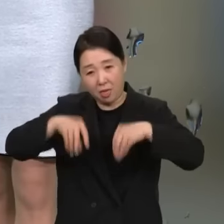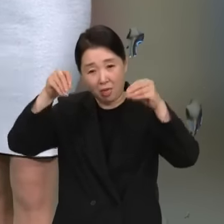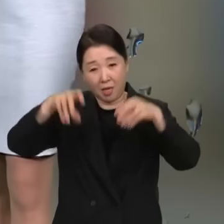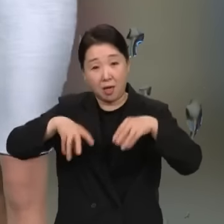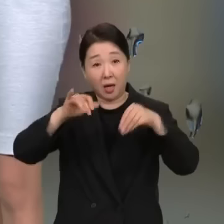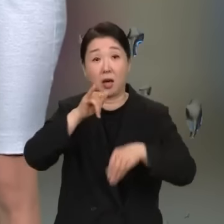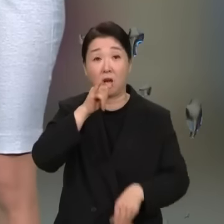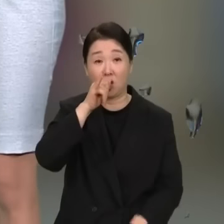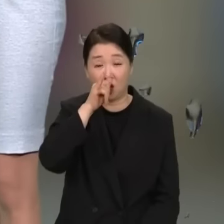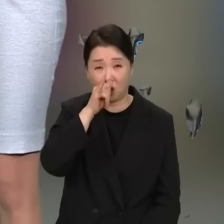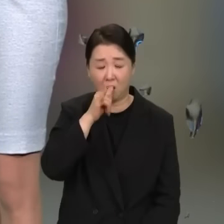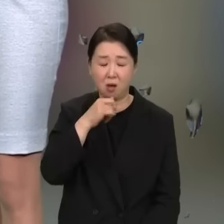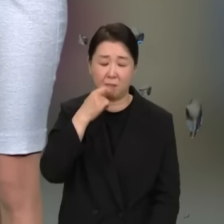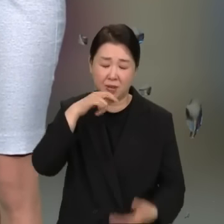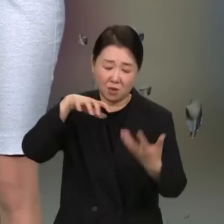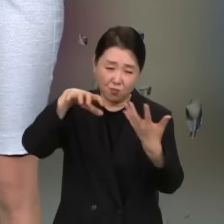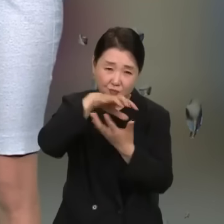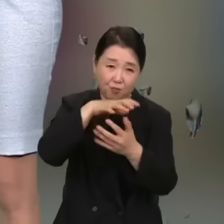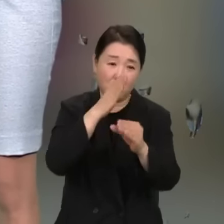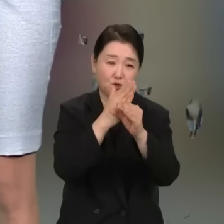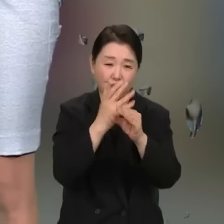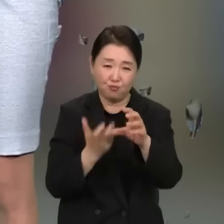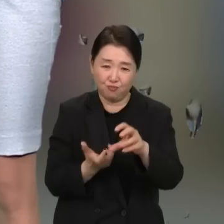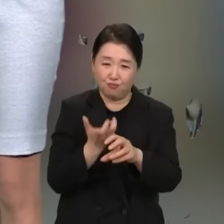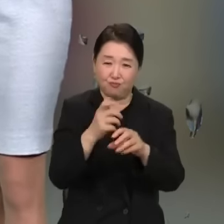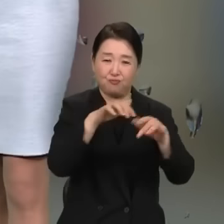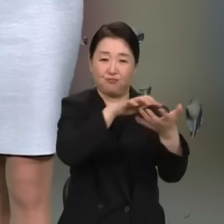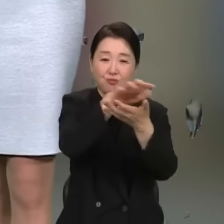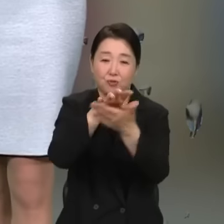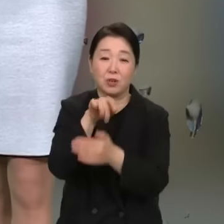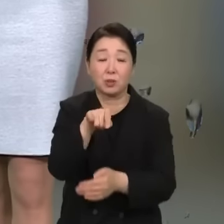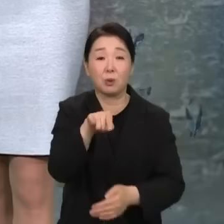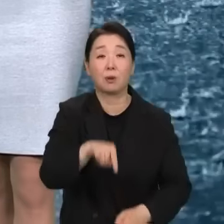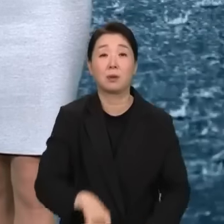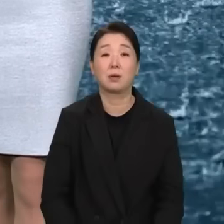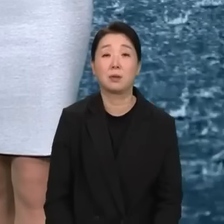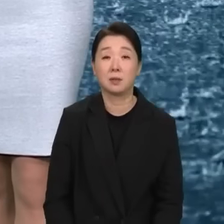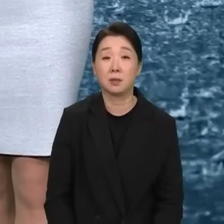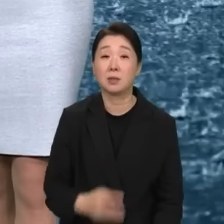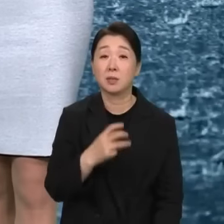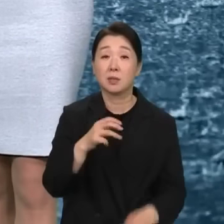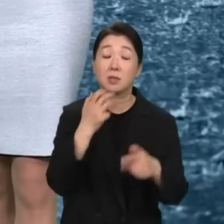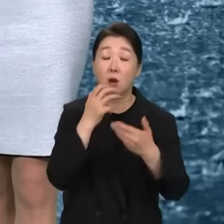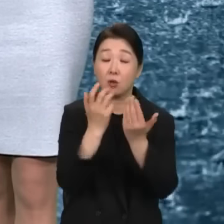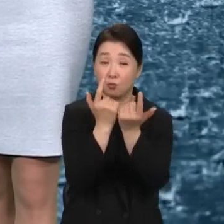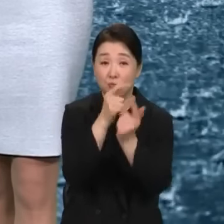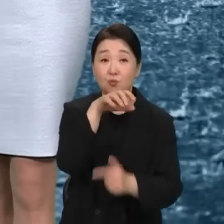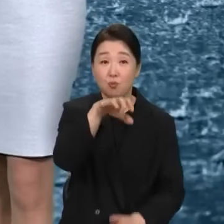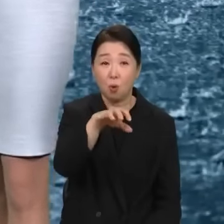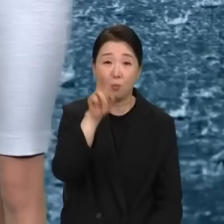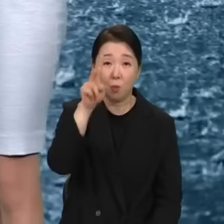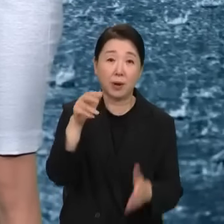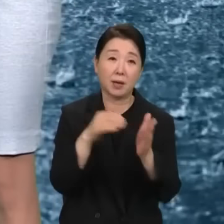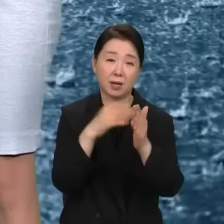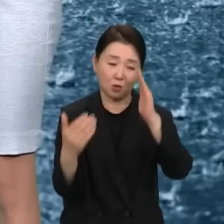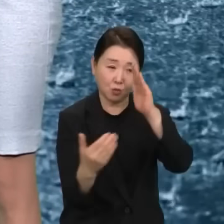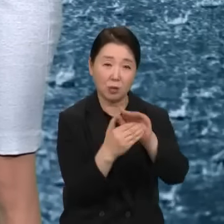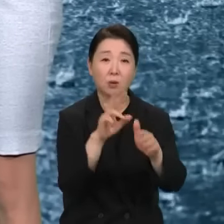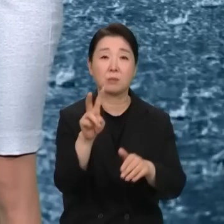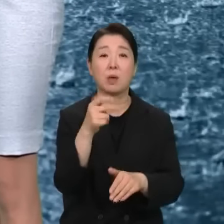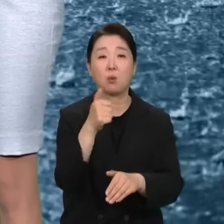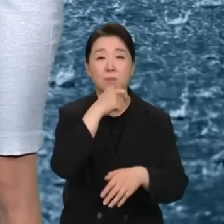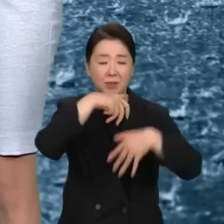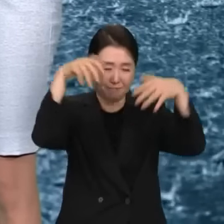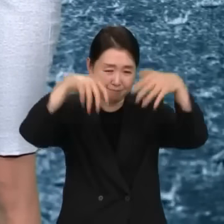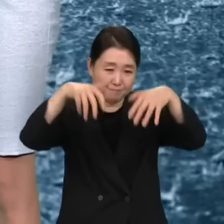이어지겠고요. 강한 비구름대는 중부지방으로 자리를 옮기겠습니다. 특히 경기 북부에는 모레까지 최대 250mm